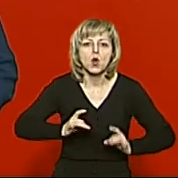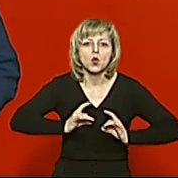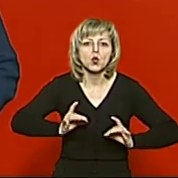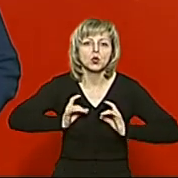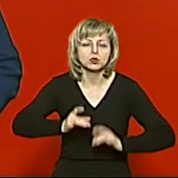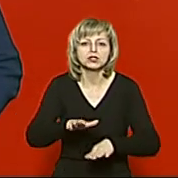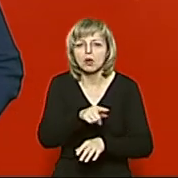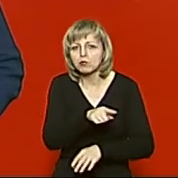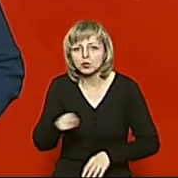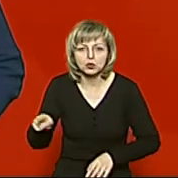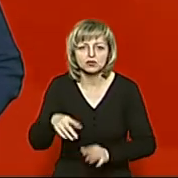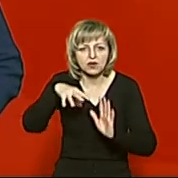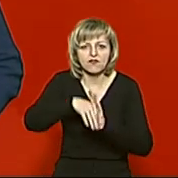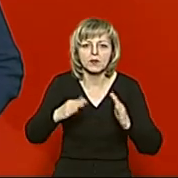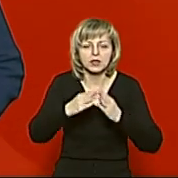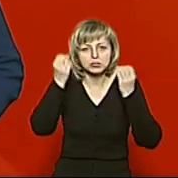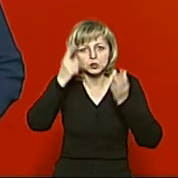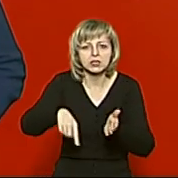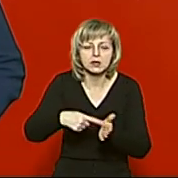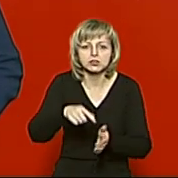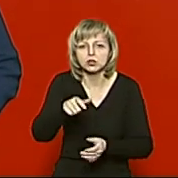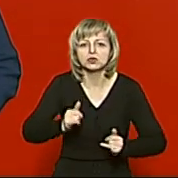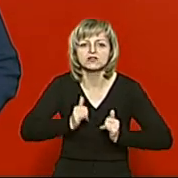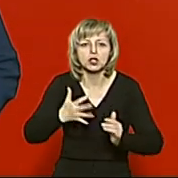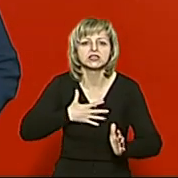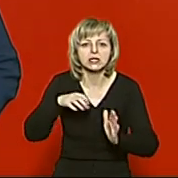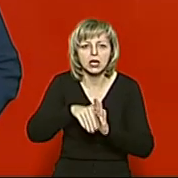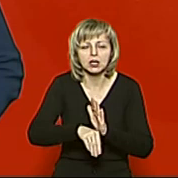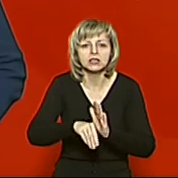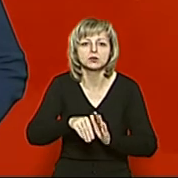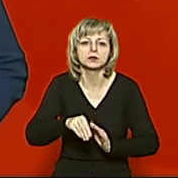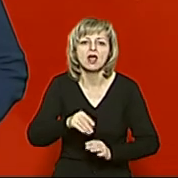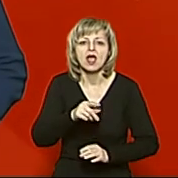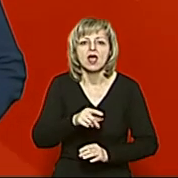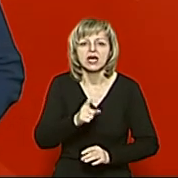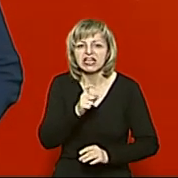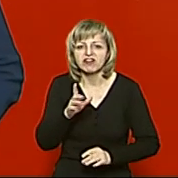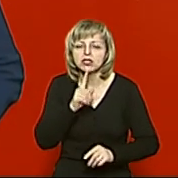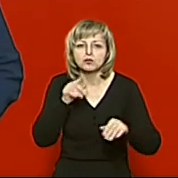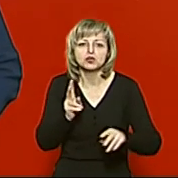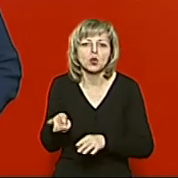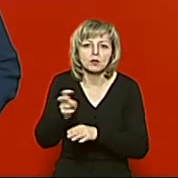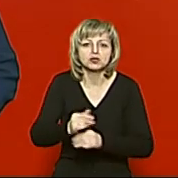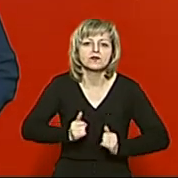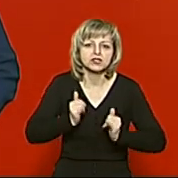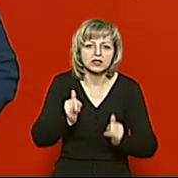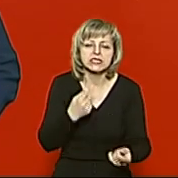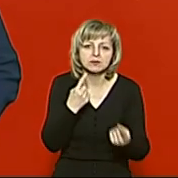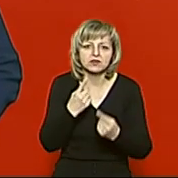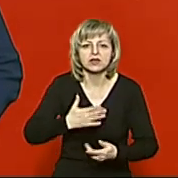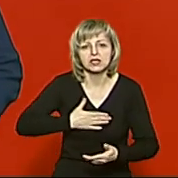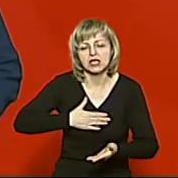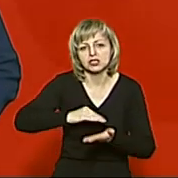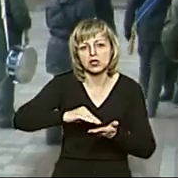Урочистості продовжилися у Палаці культури міста. Присутні вшанували загиблих хвилиною мовчання. З тими, хто прийшов на вшанування, спілкувалася моя колега